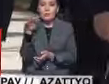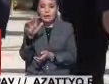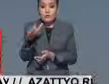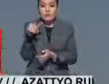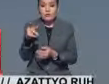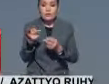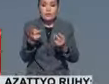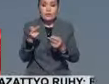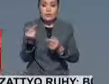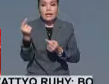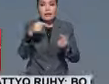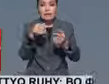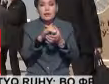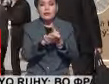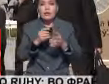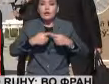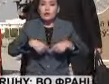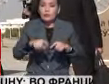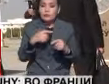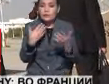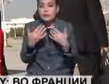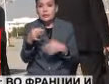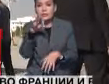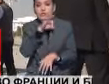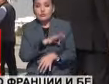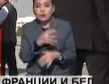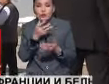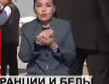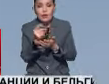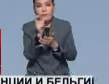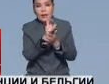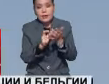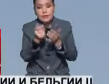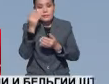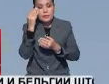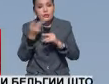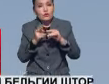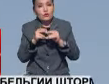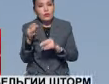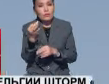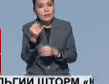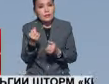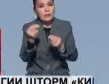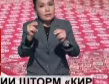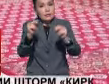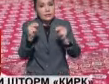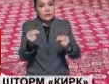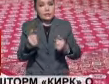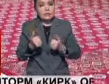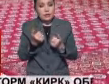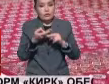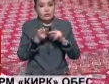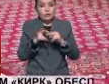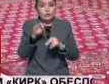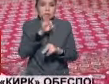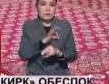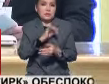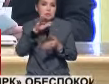классиков объединяет общая философия. Оба использовали свой поэтический дар во имя гуманизма и справедливости. И это то, что актуально по